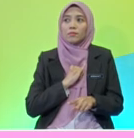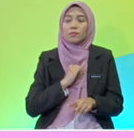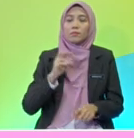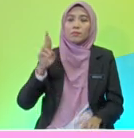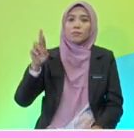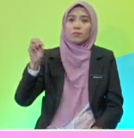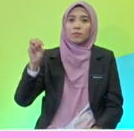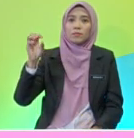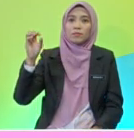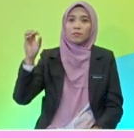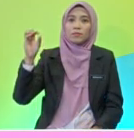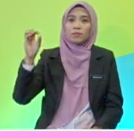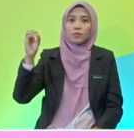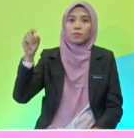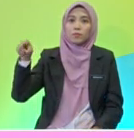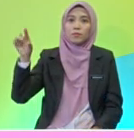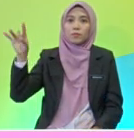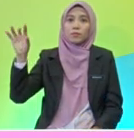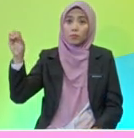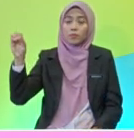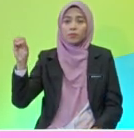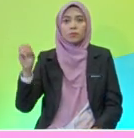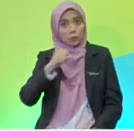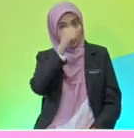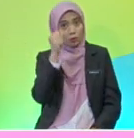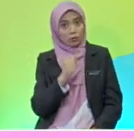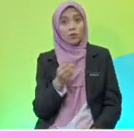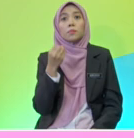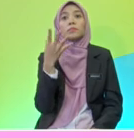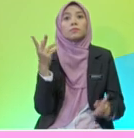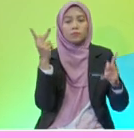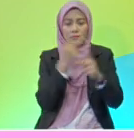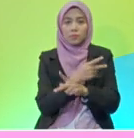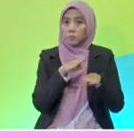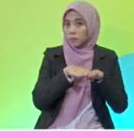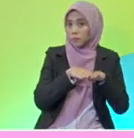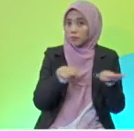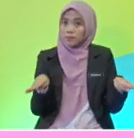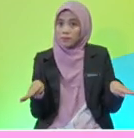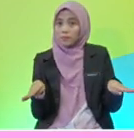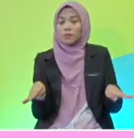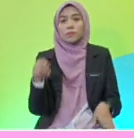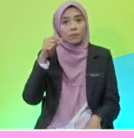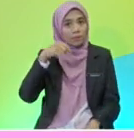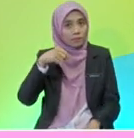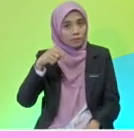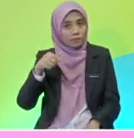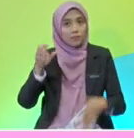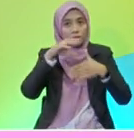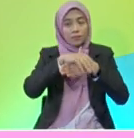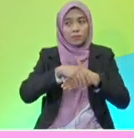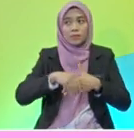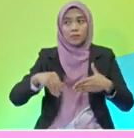Oke soalnya Berapa kalikah perbandingan antara Peng harga 4 Ringgit 80 cc